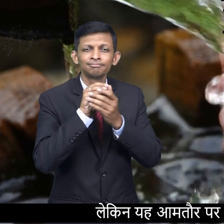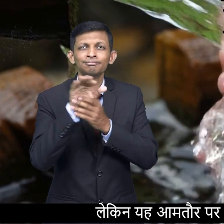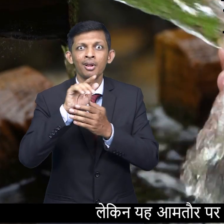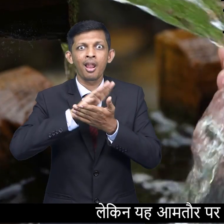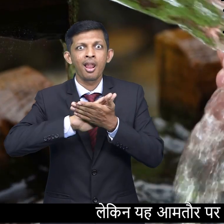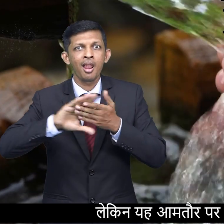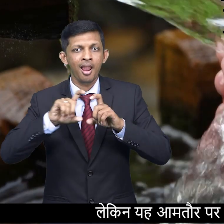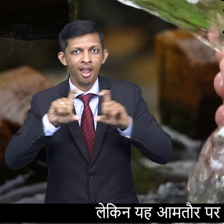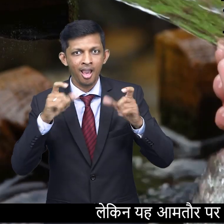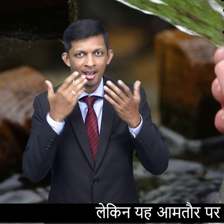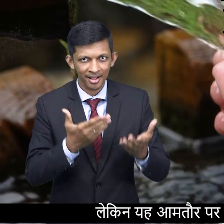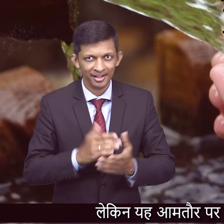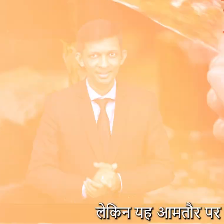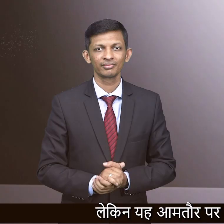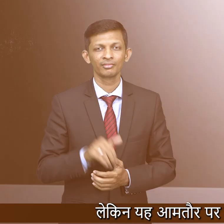है।